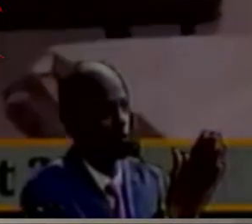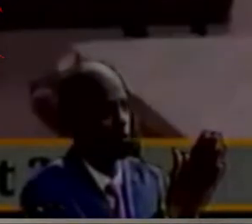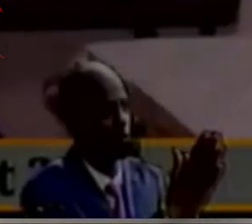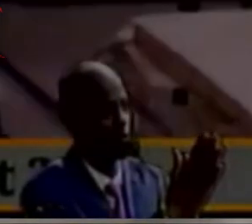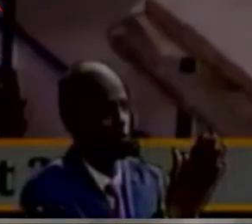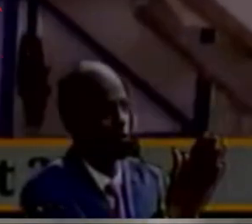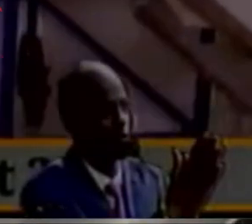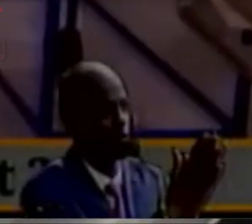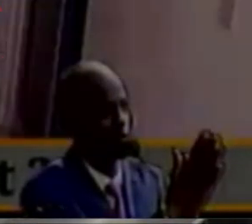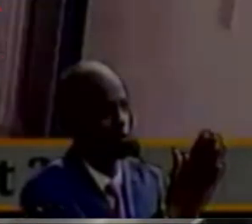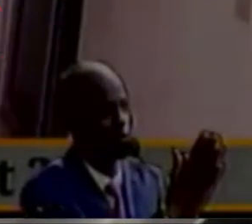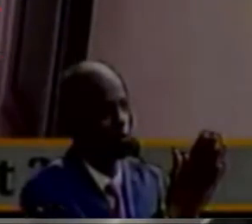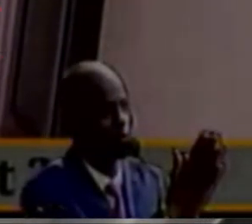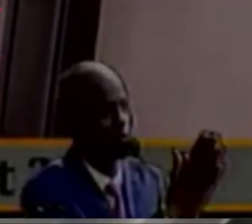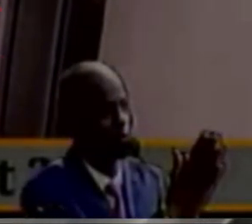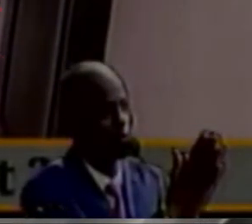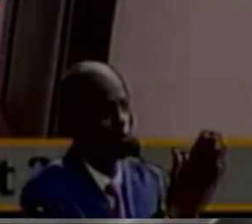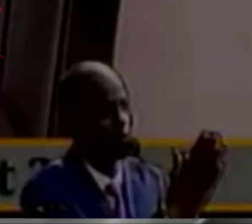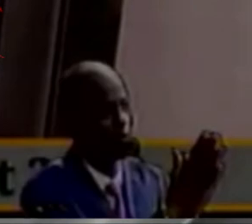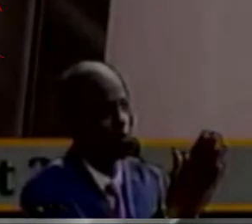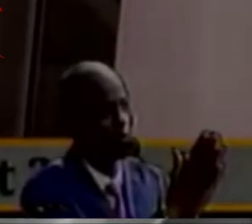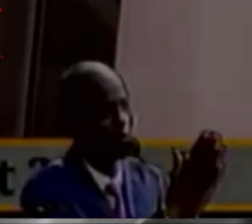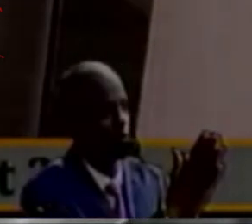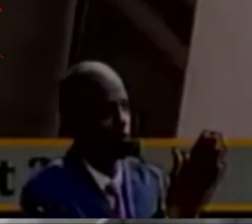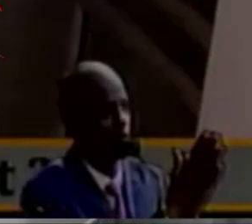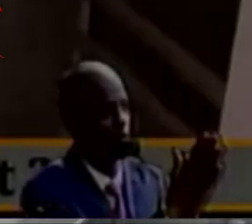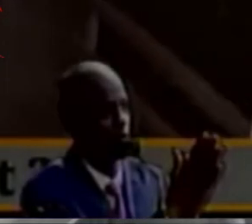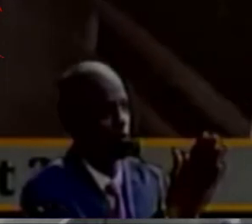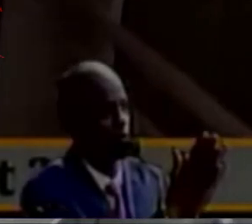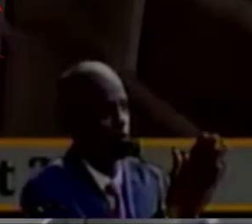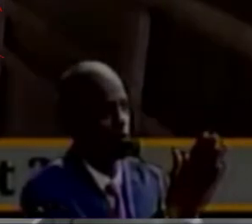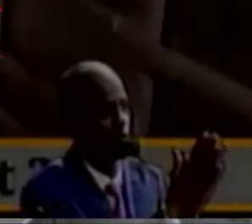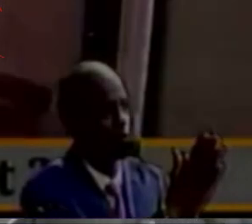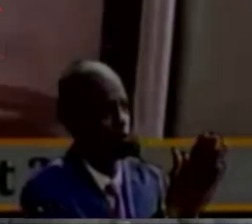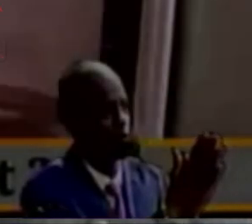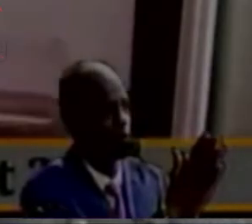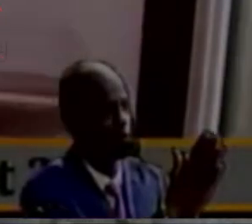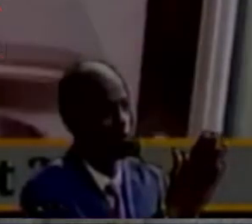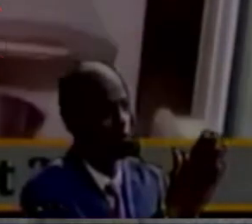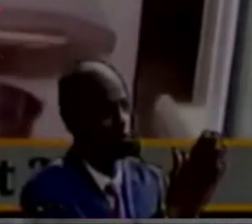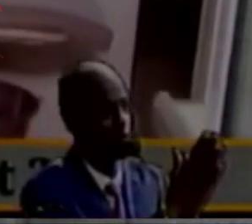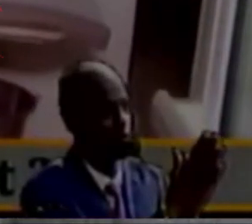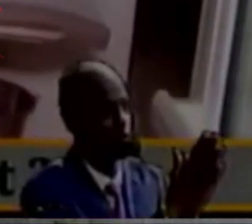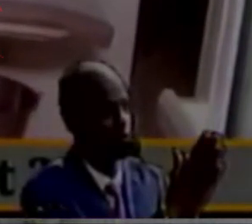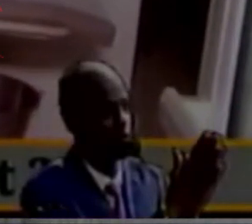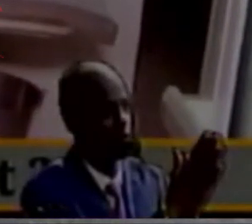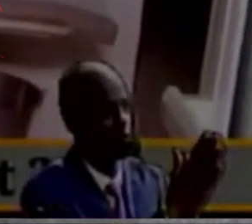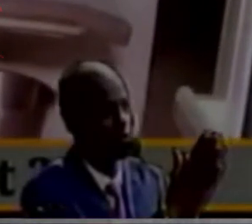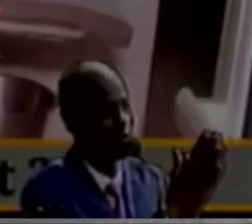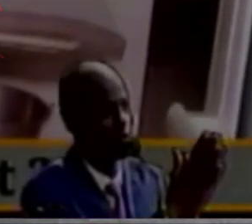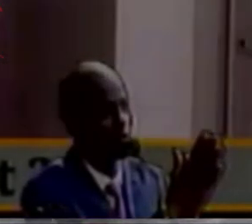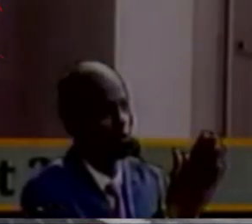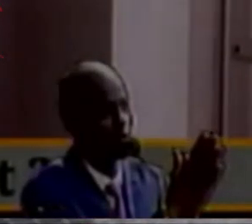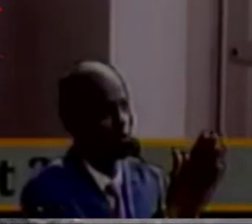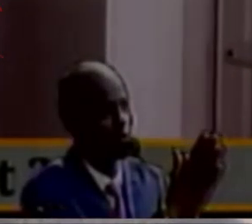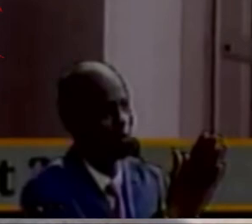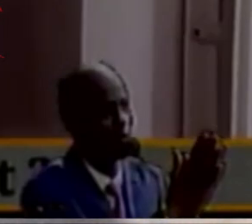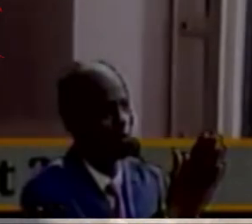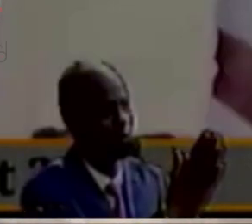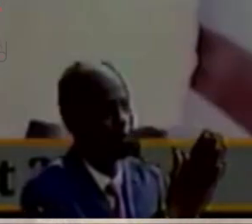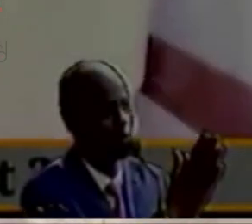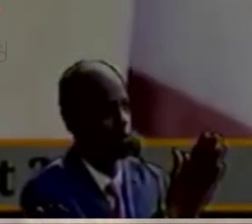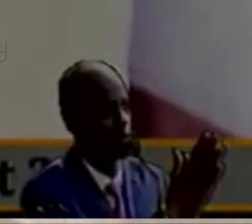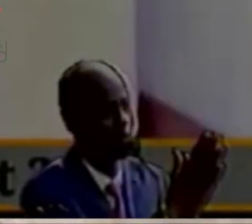c'est difficilement. Donc nous voulons célébrer ça par des événements et particuliers. Oh, avec un